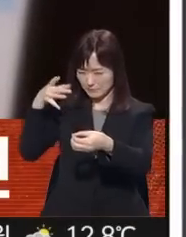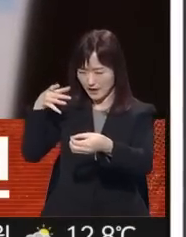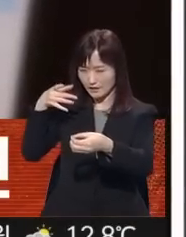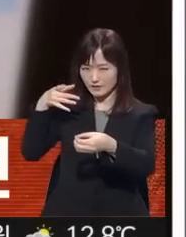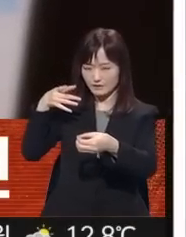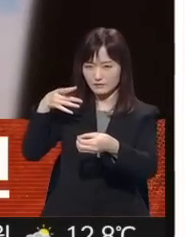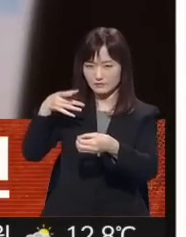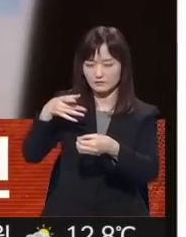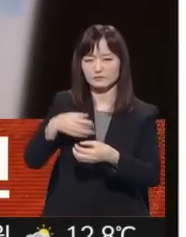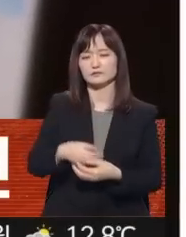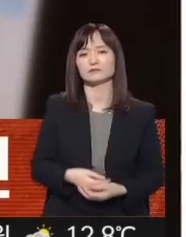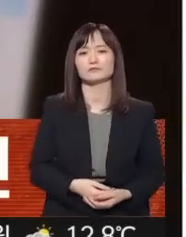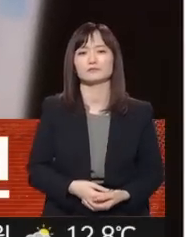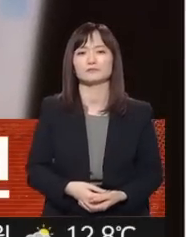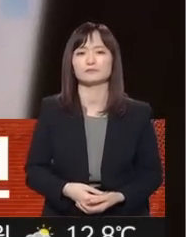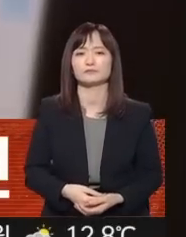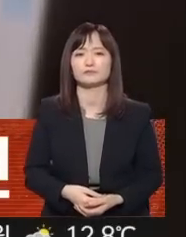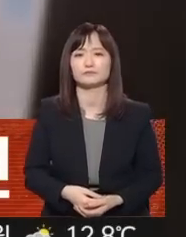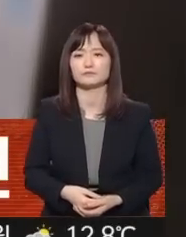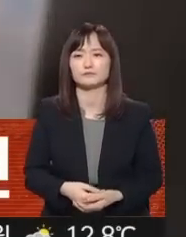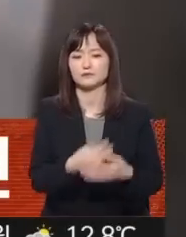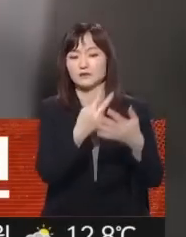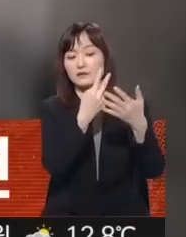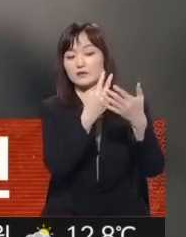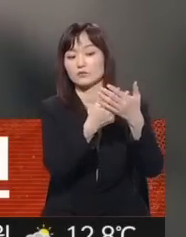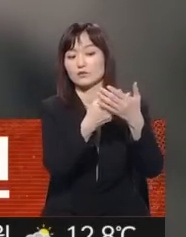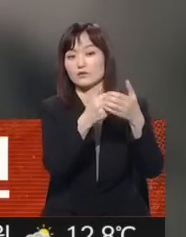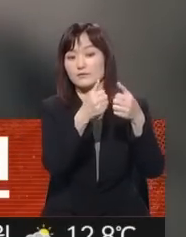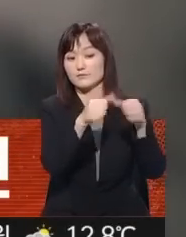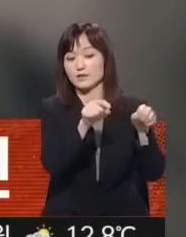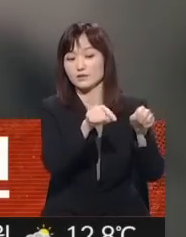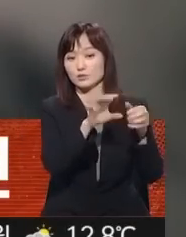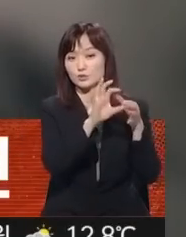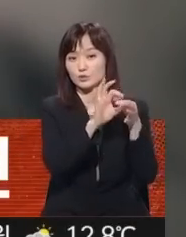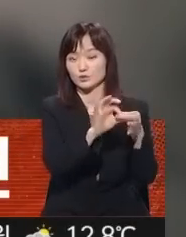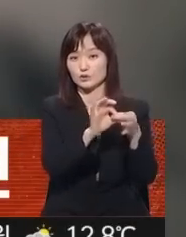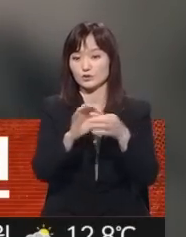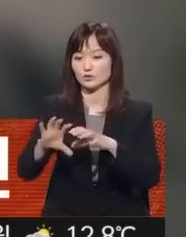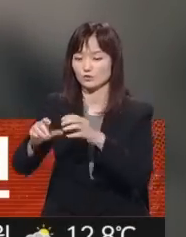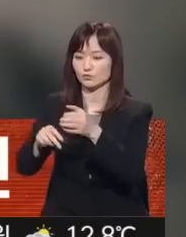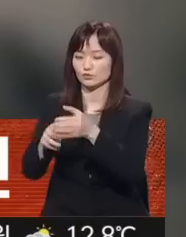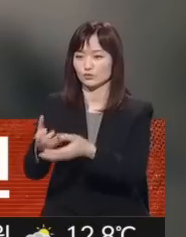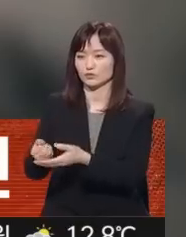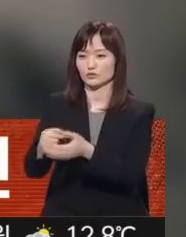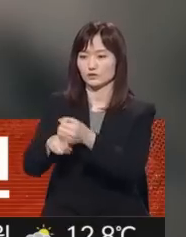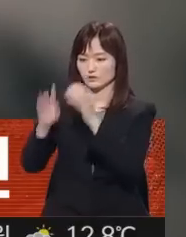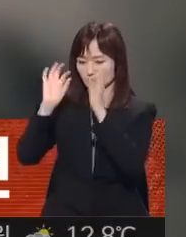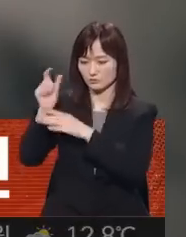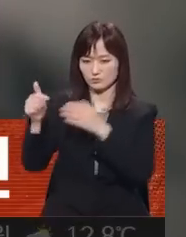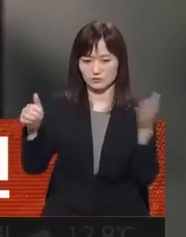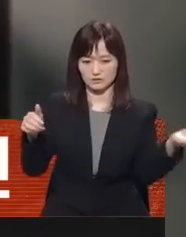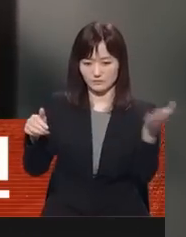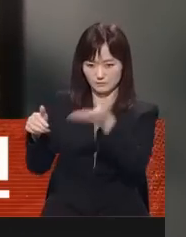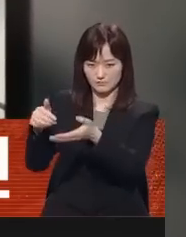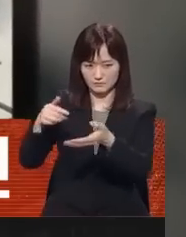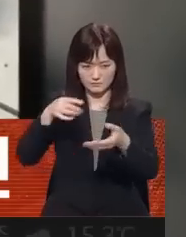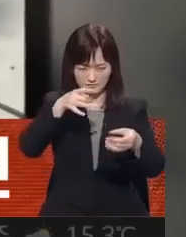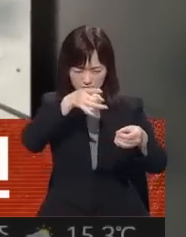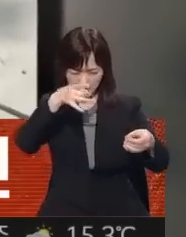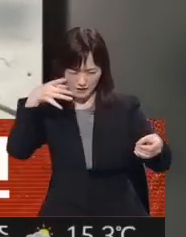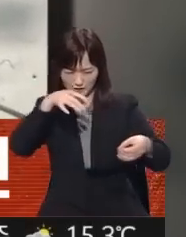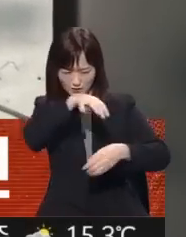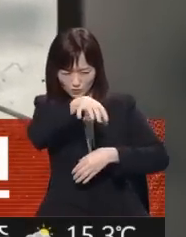가능성이 높다 이렇게 봤습니다 그리고 유리창에 파손 흔적을 토대로 해서요이 국과수의 발사각과 발사 지점 감정을 의뢰를 했습니다